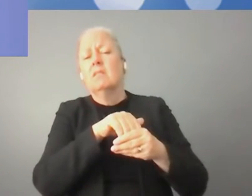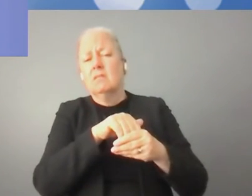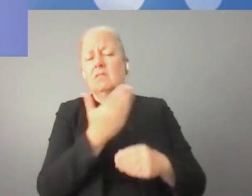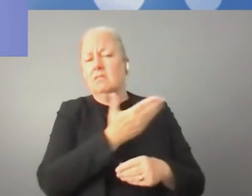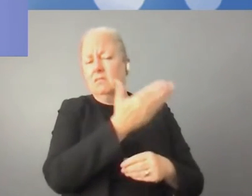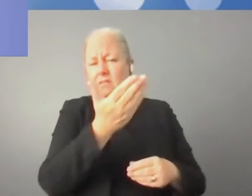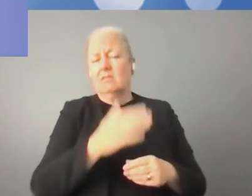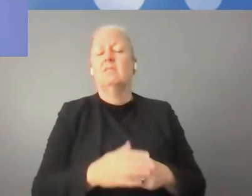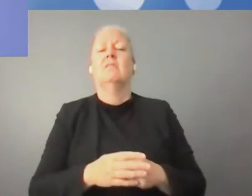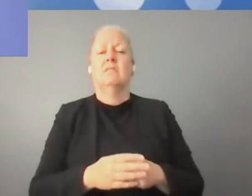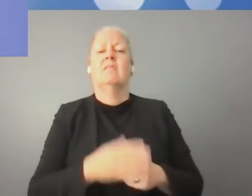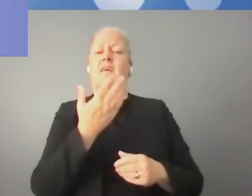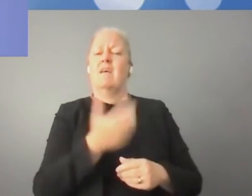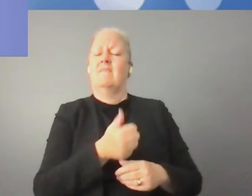что